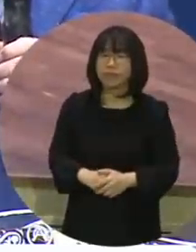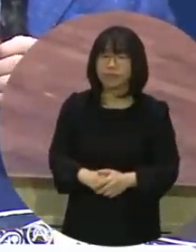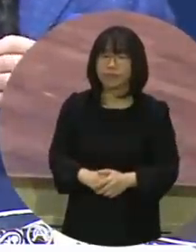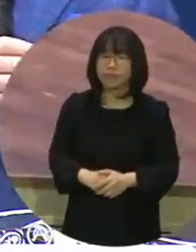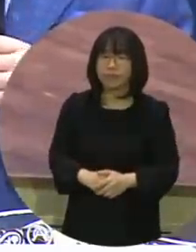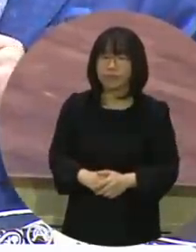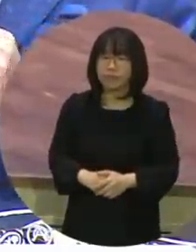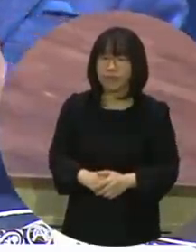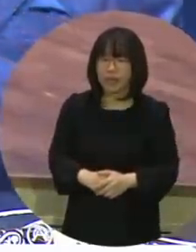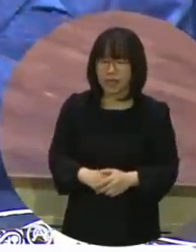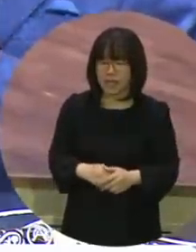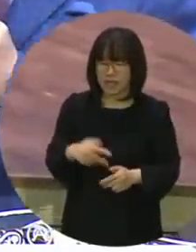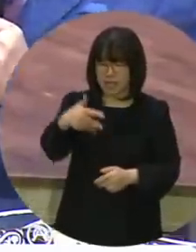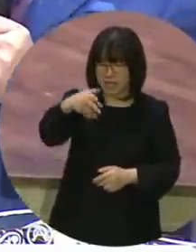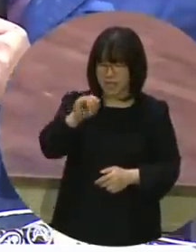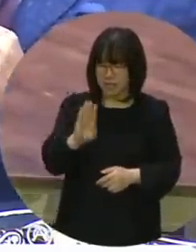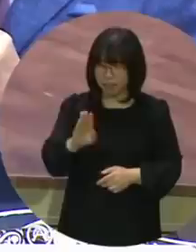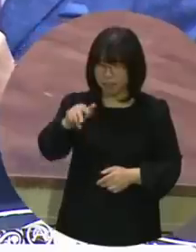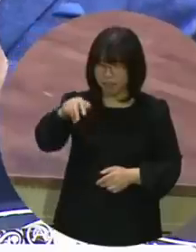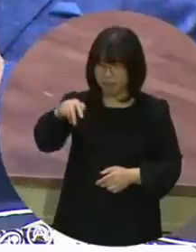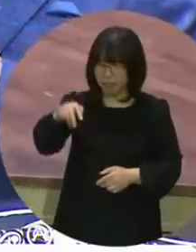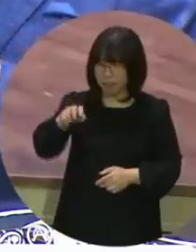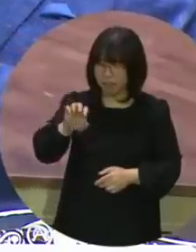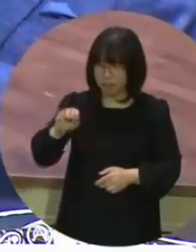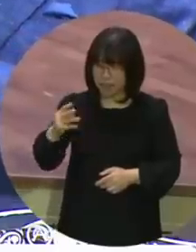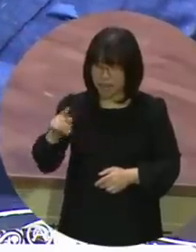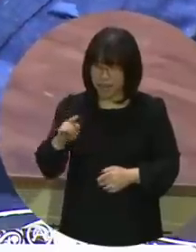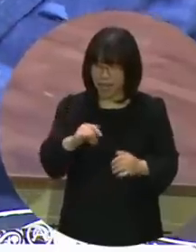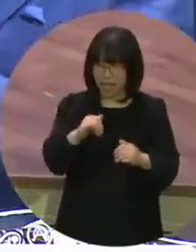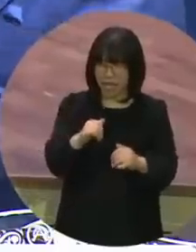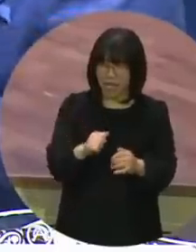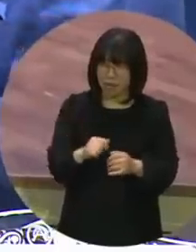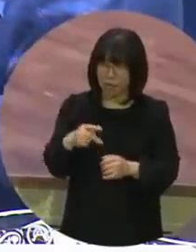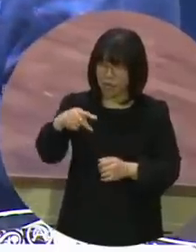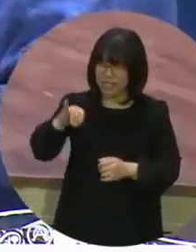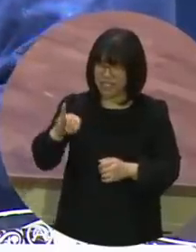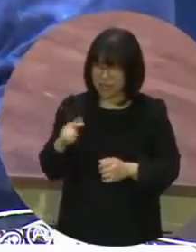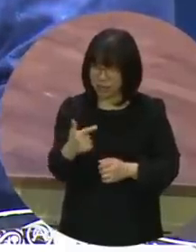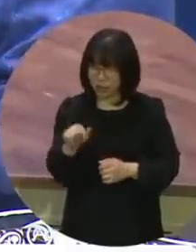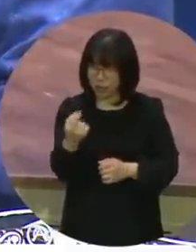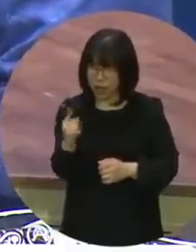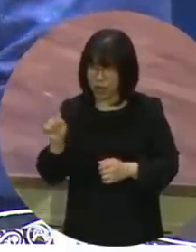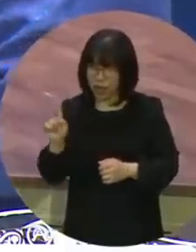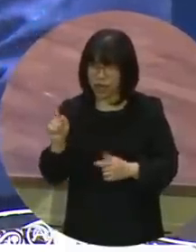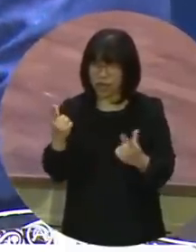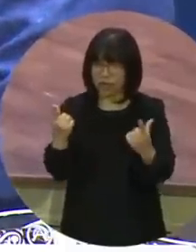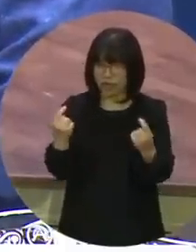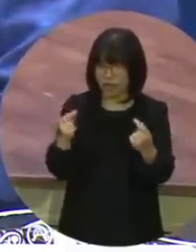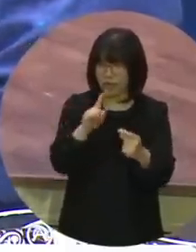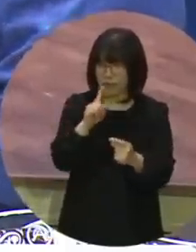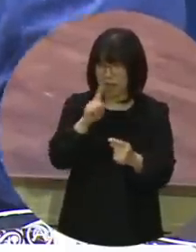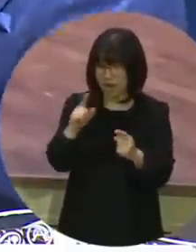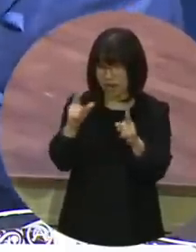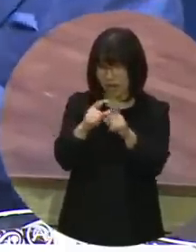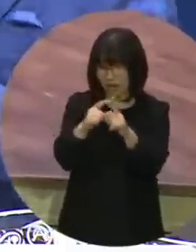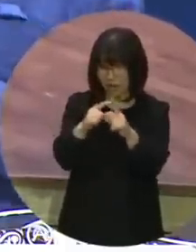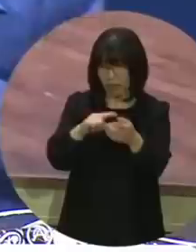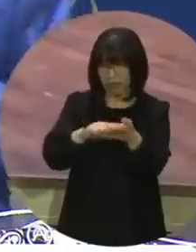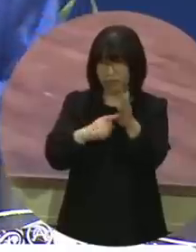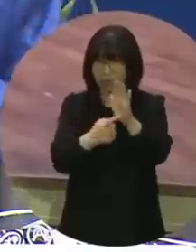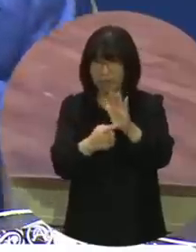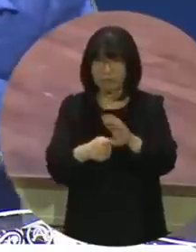치필레 신화다라는 단어가 나왔어요. 치필레 신화다 신화 이런 말을 지금 이 용어가